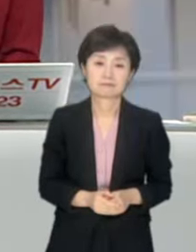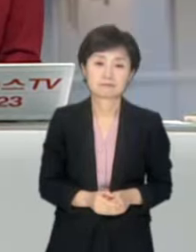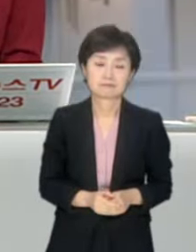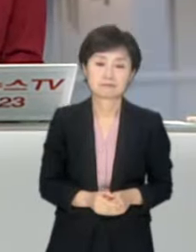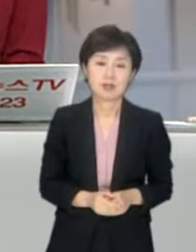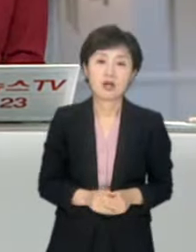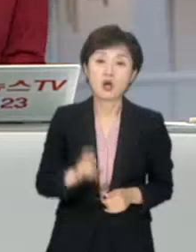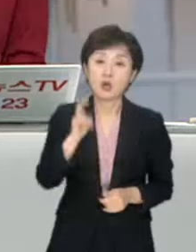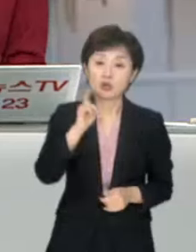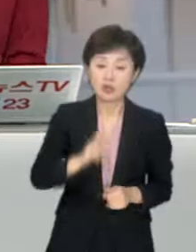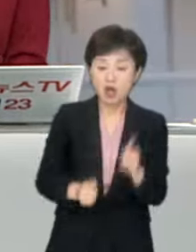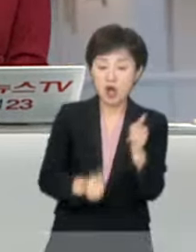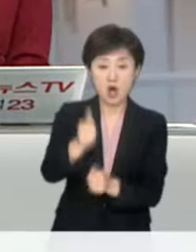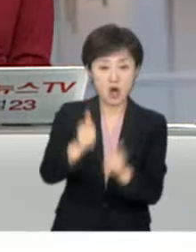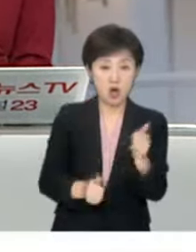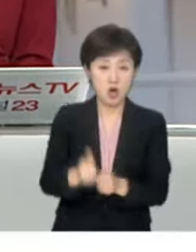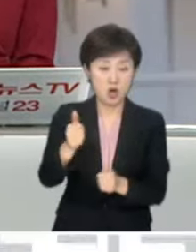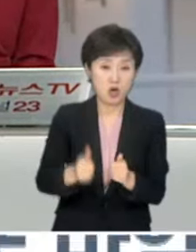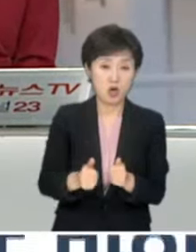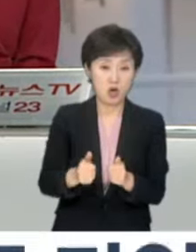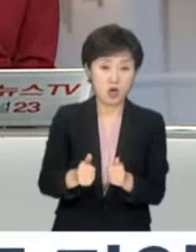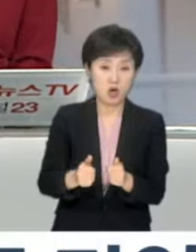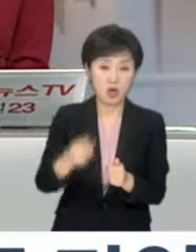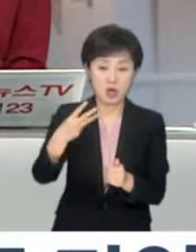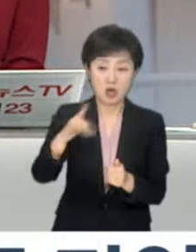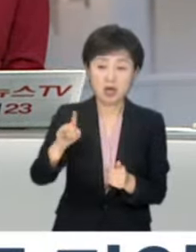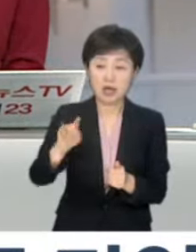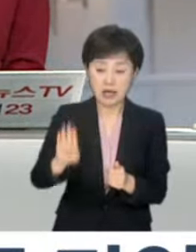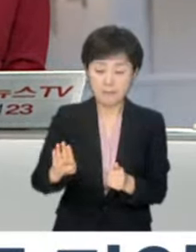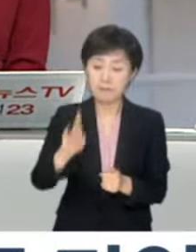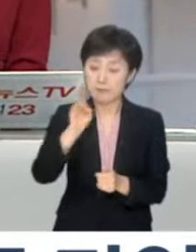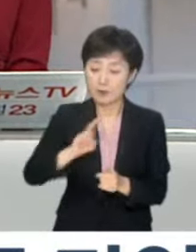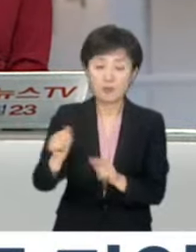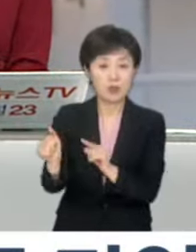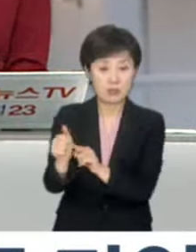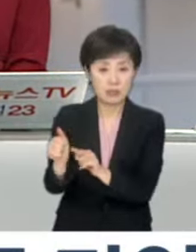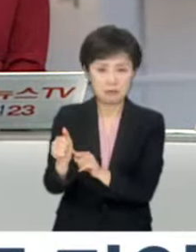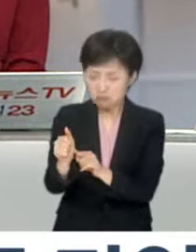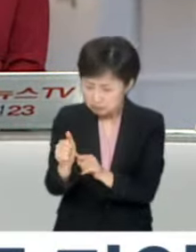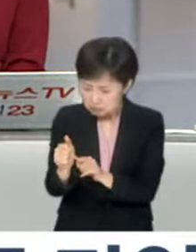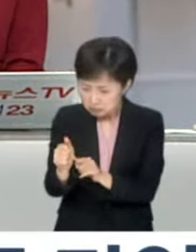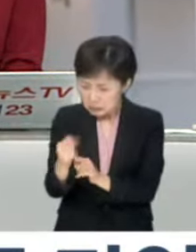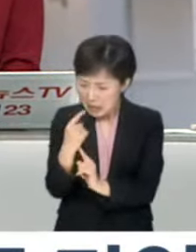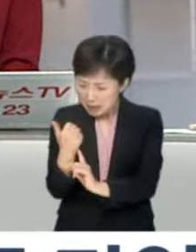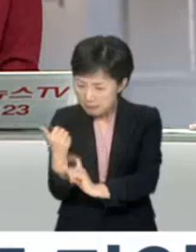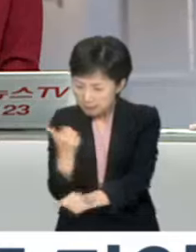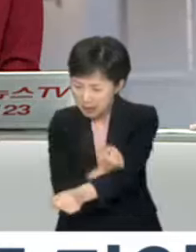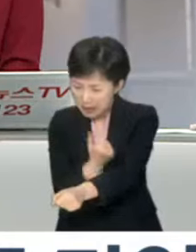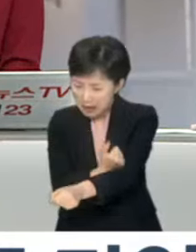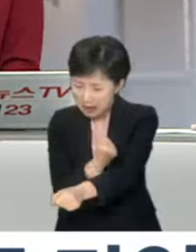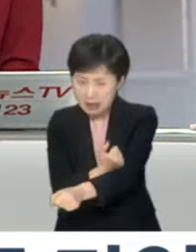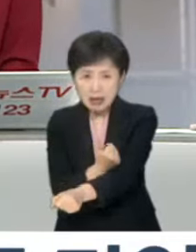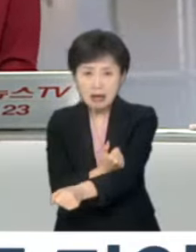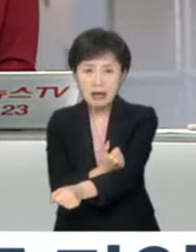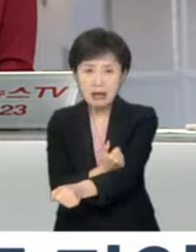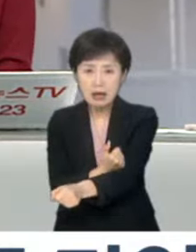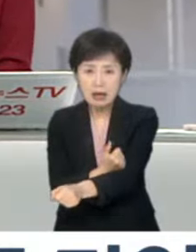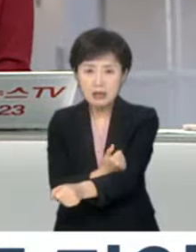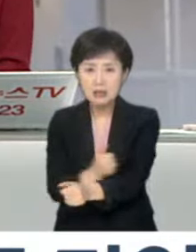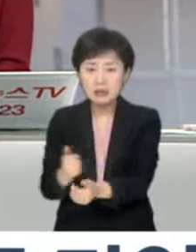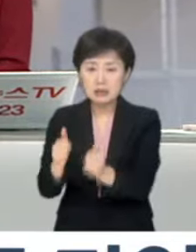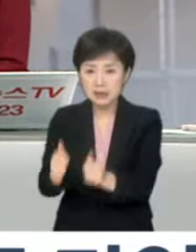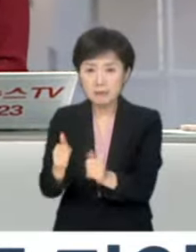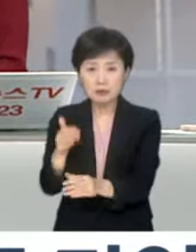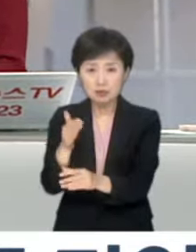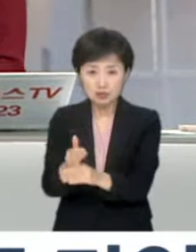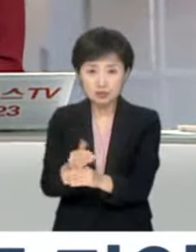텐데 여기에 출연했던 래퍼가 마약 투약 등의 혐의로 재판을 받던 중에 구치소에서 또 마약에 손을